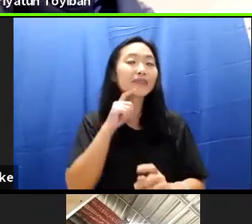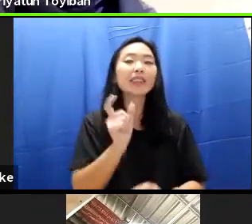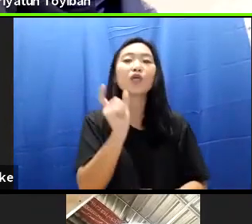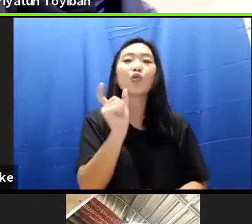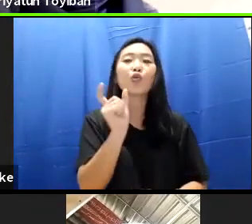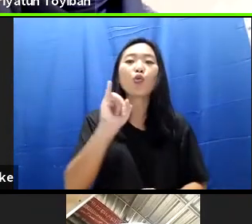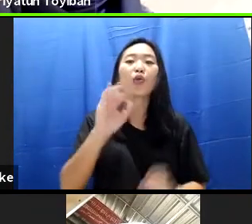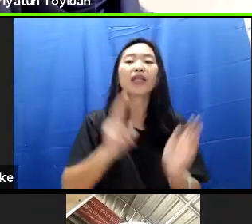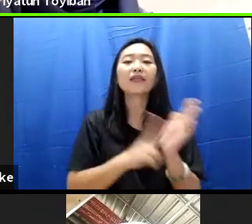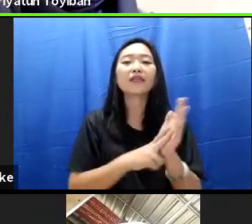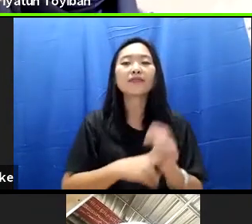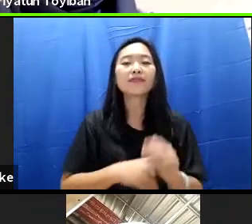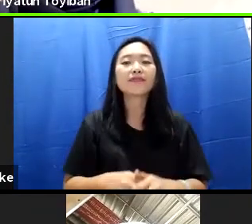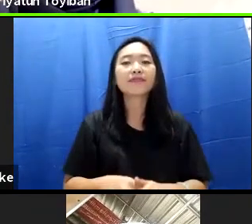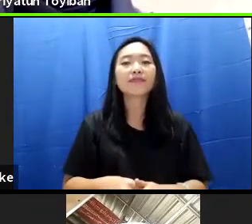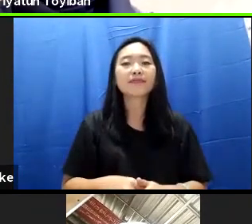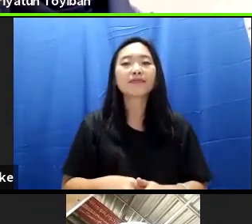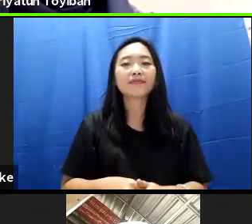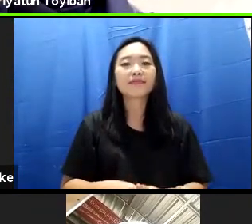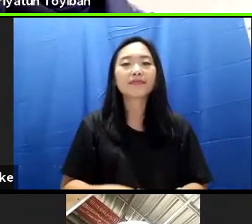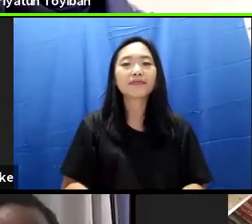Oke, ya.